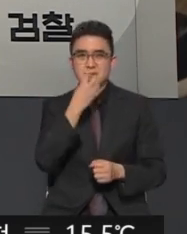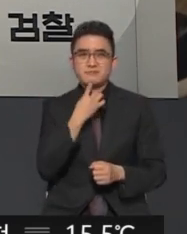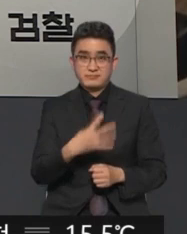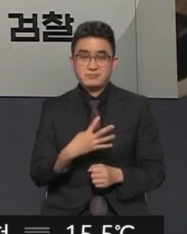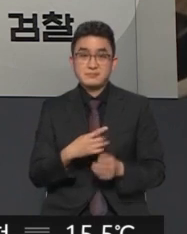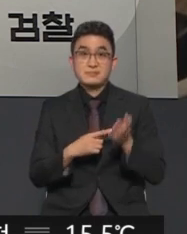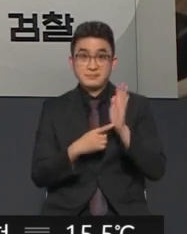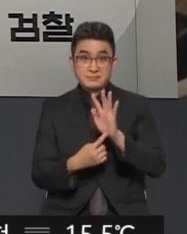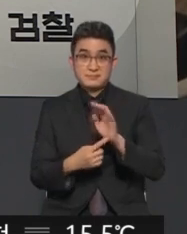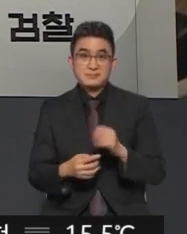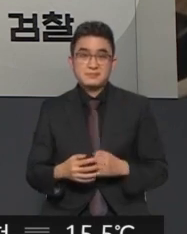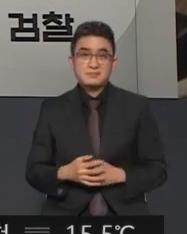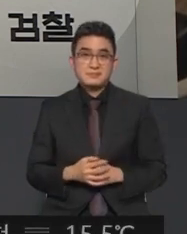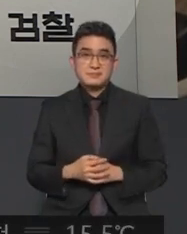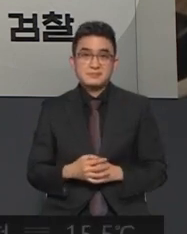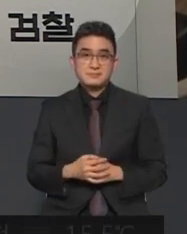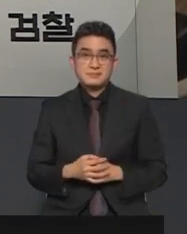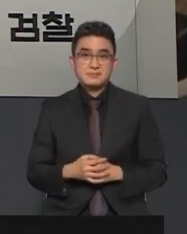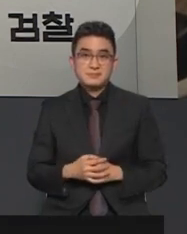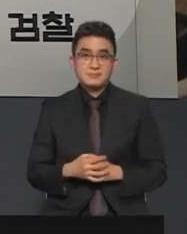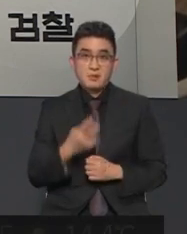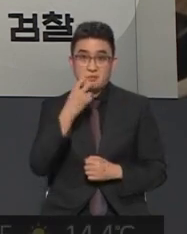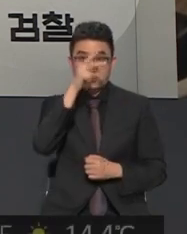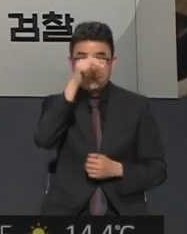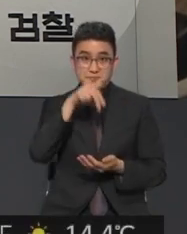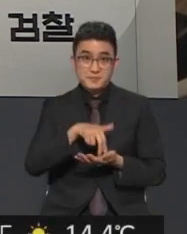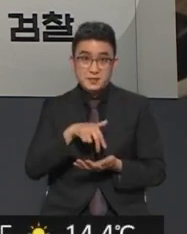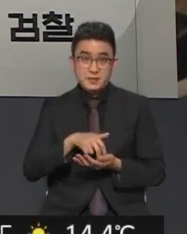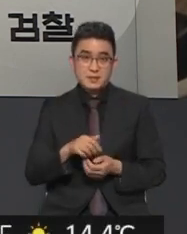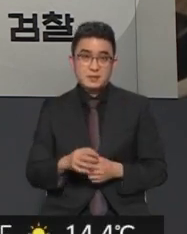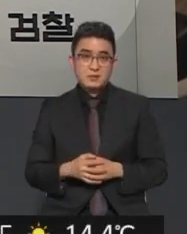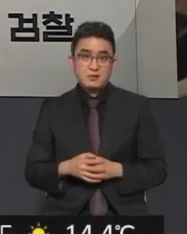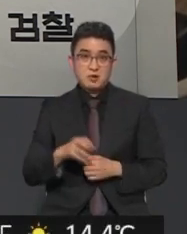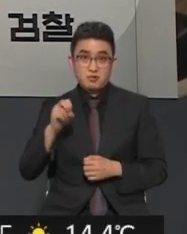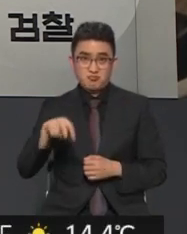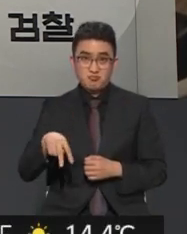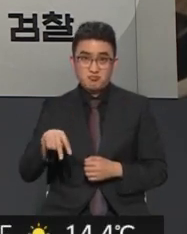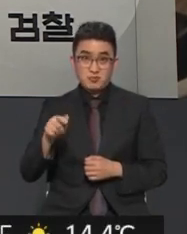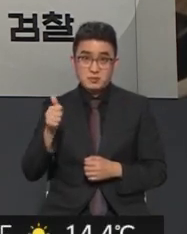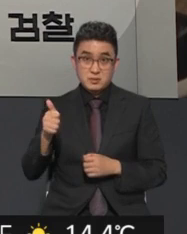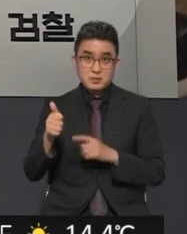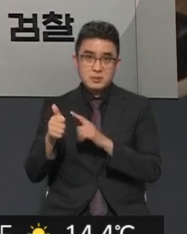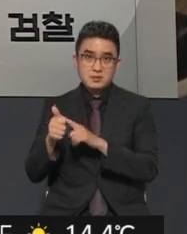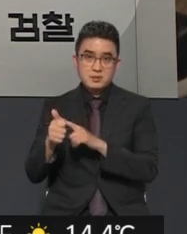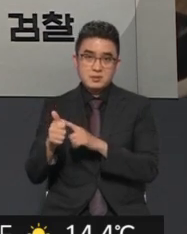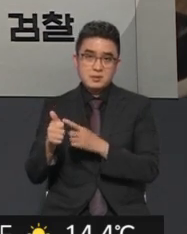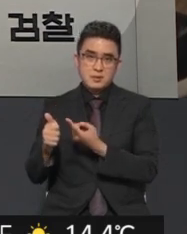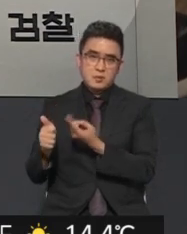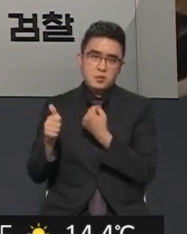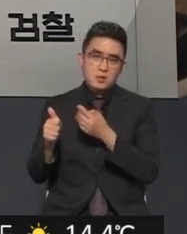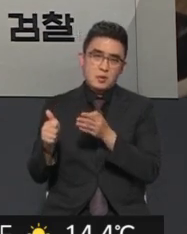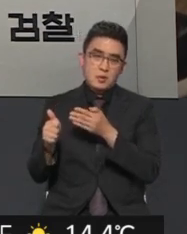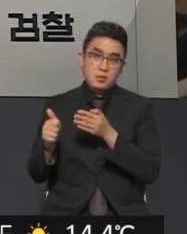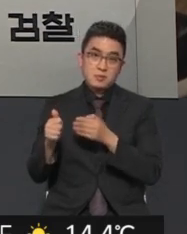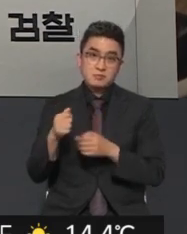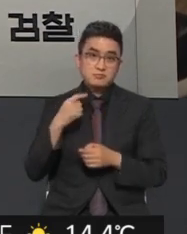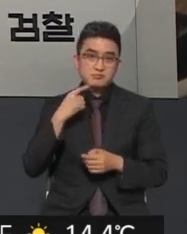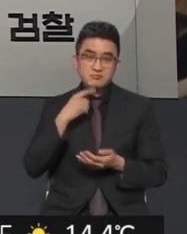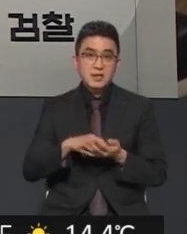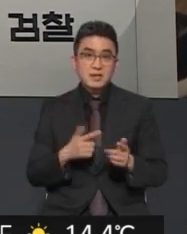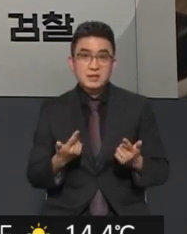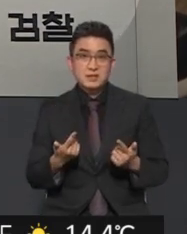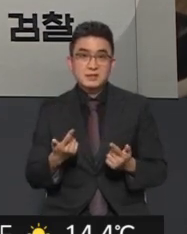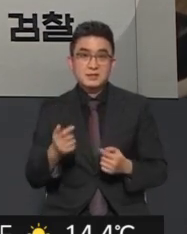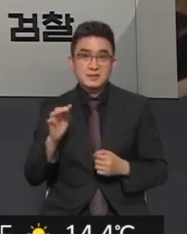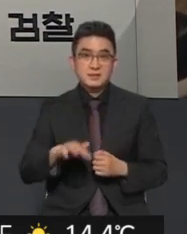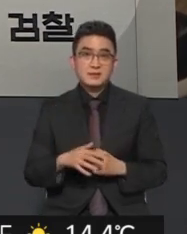자체는 인정한 셈인데요 검찰 입장에서는 유전본부장을 회의하기가 쉽지 않다고도 말을 했는데 어제 국민의